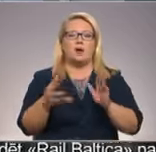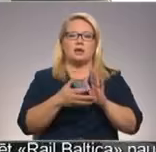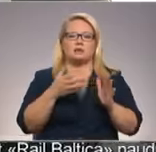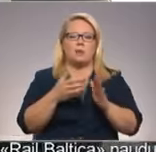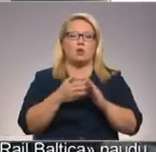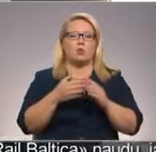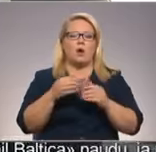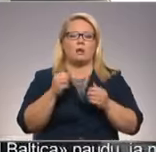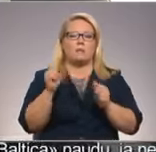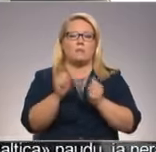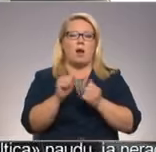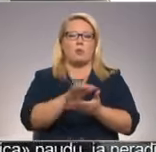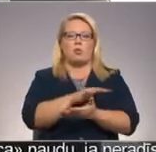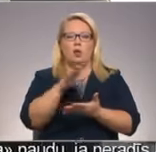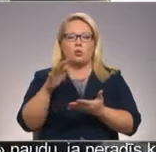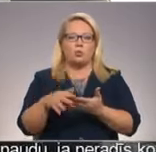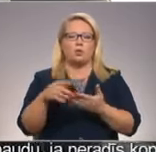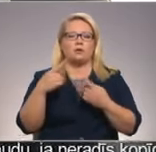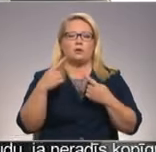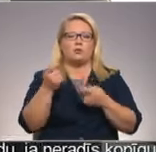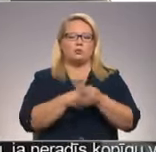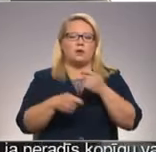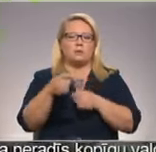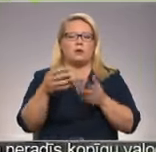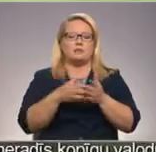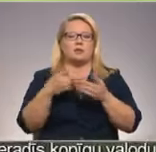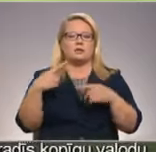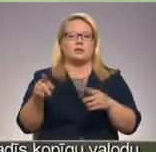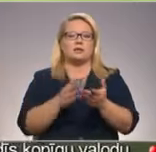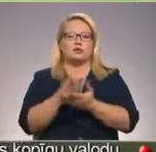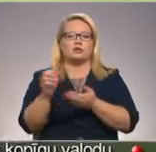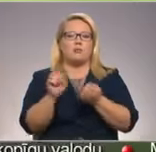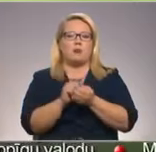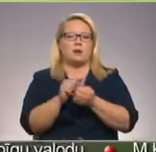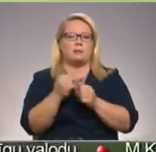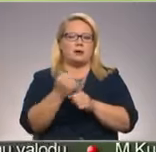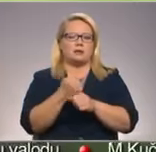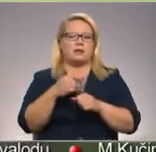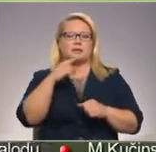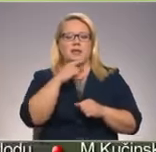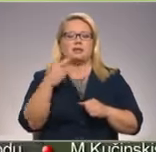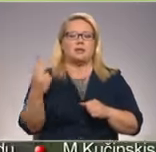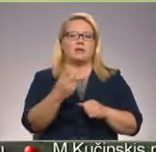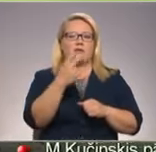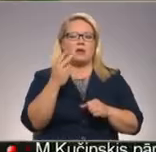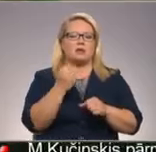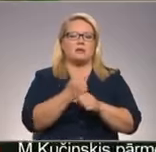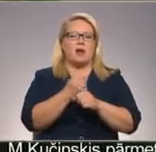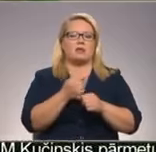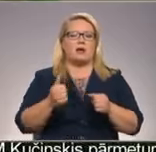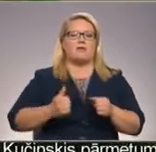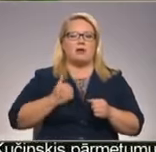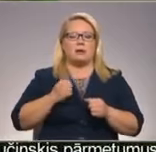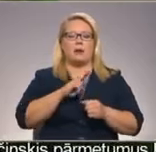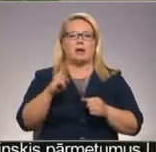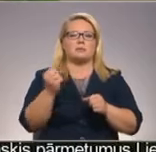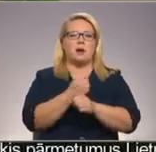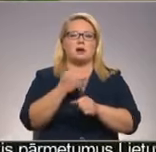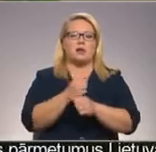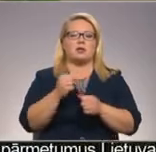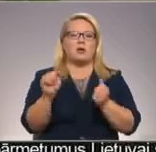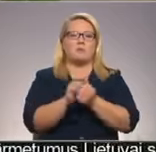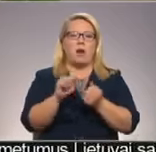makulatūru, uzņēmēji meklē citas nišas papīra pārstrādē. Cēsīs jau 2 gadus aktīvi darbojas uzņēmums, kas pārstrādājot